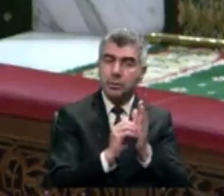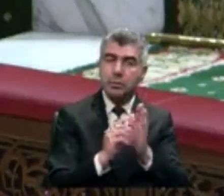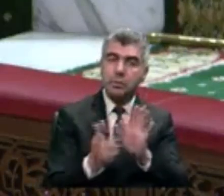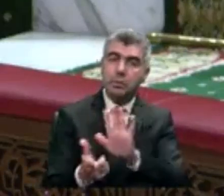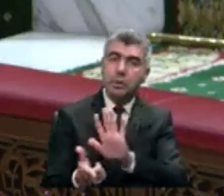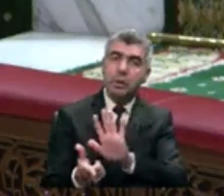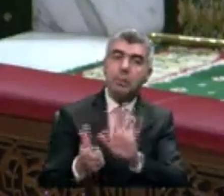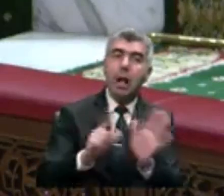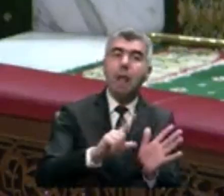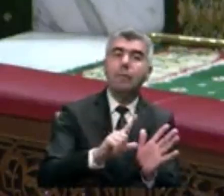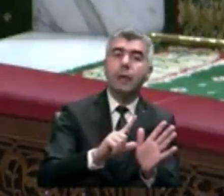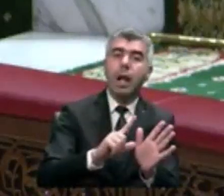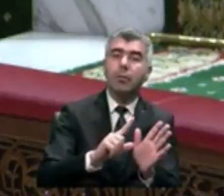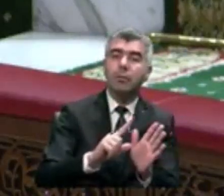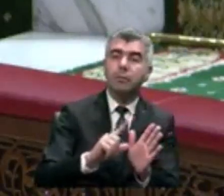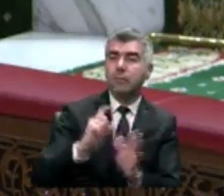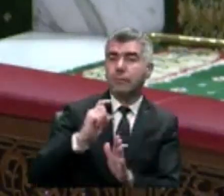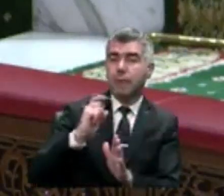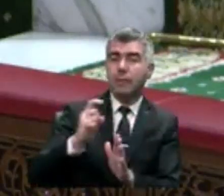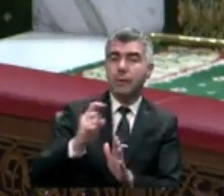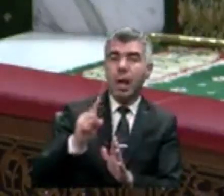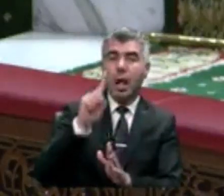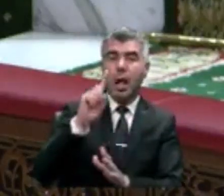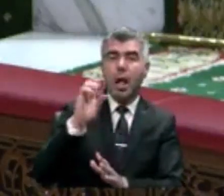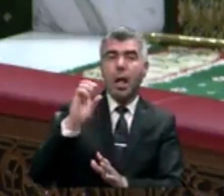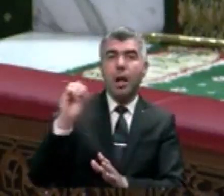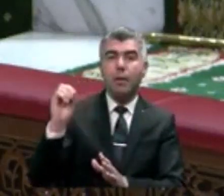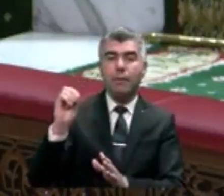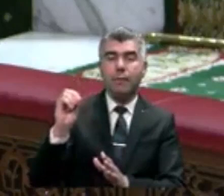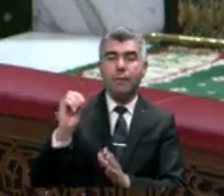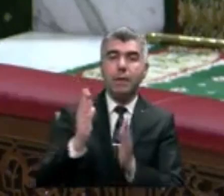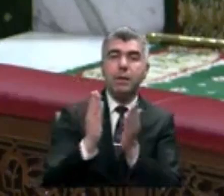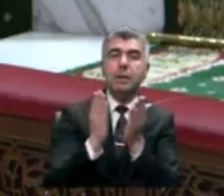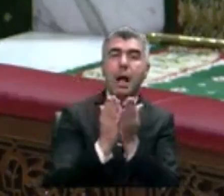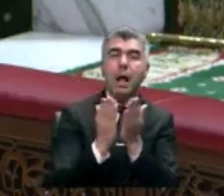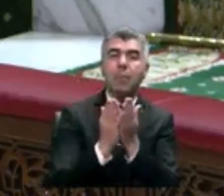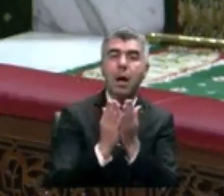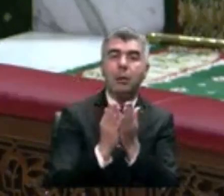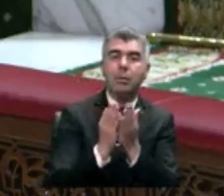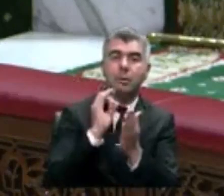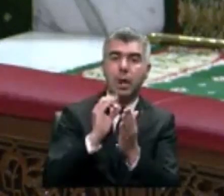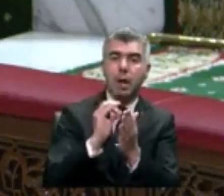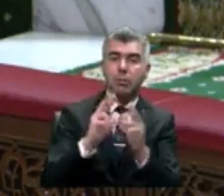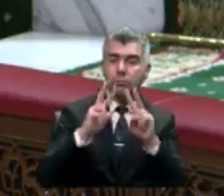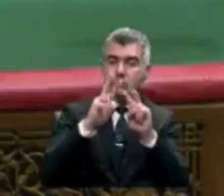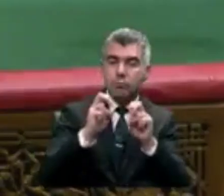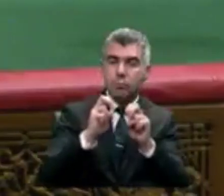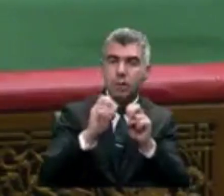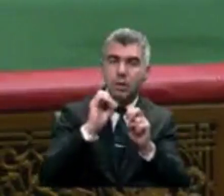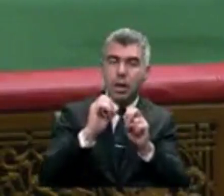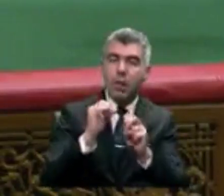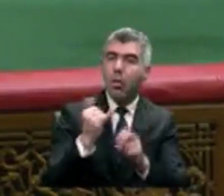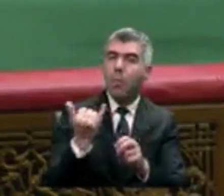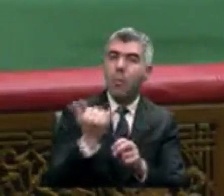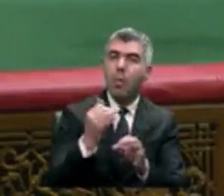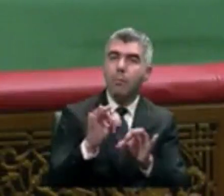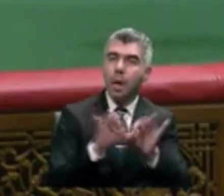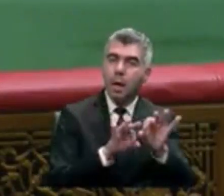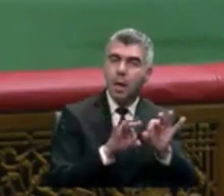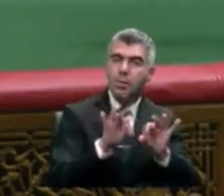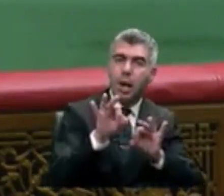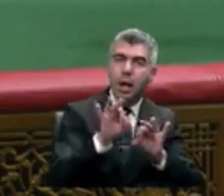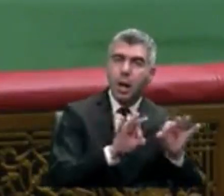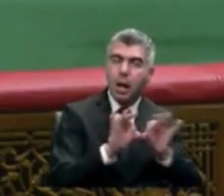درهم شهريا الموجهه لالف طالب باحث والتي نامل معكم ان تتوج باجراء عمليه وراعي فيها